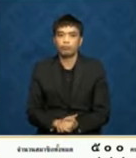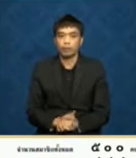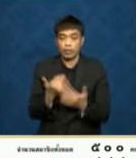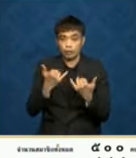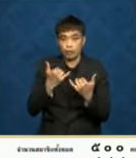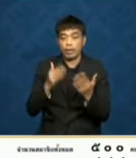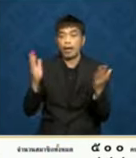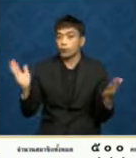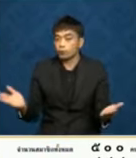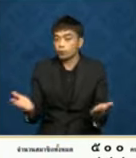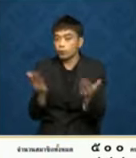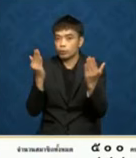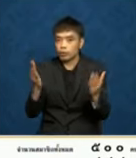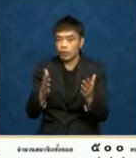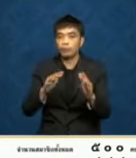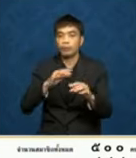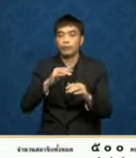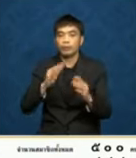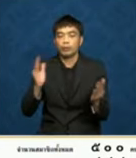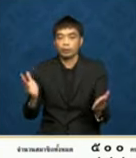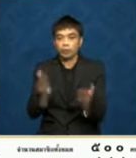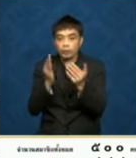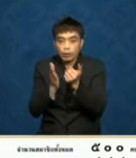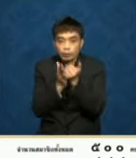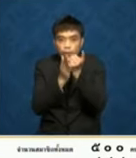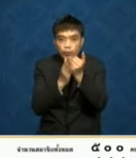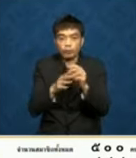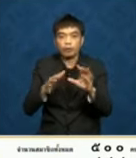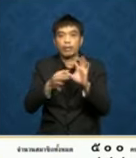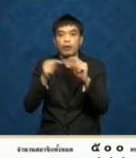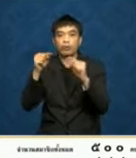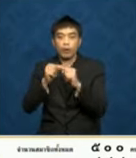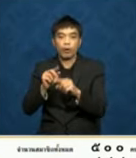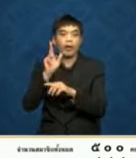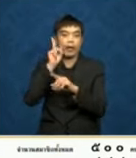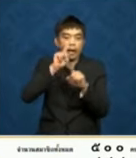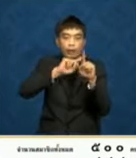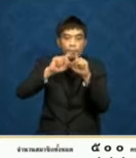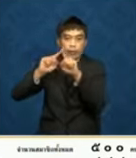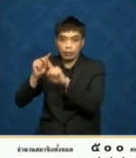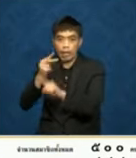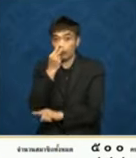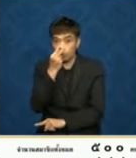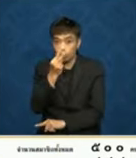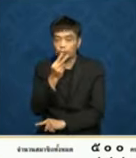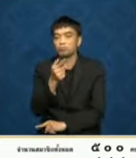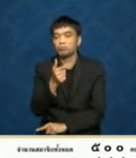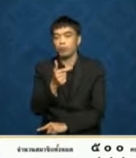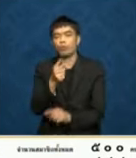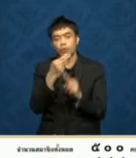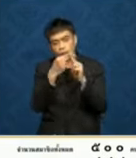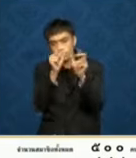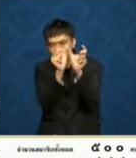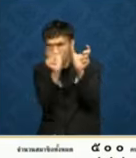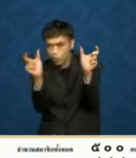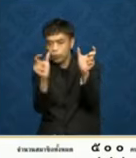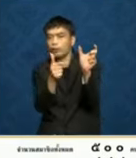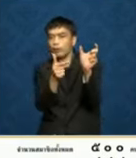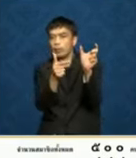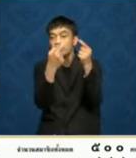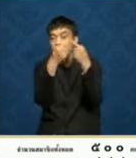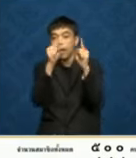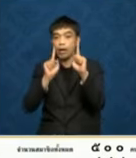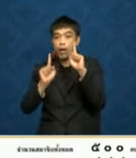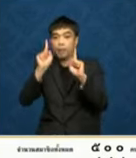การสเสริมฟังชอดูปกติดีครับ แต่ตัชื่อวของโ